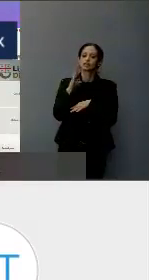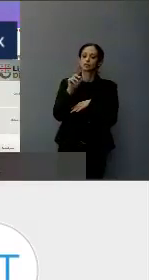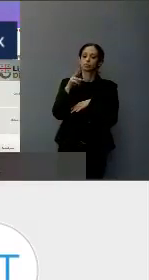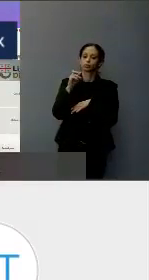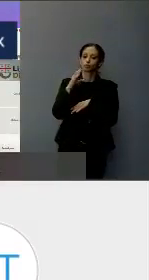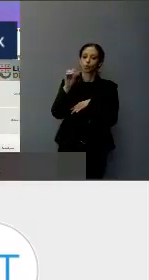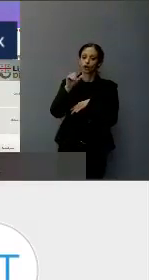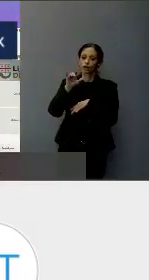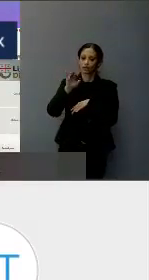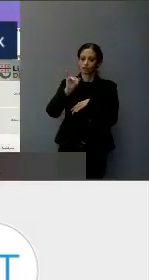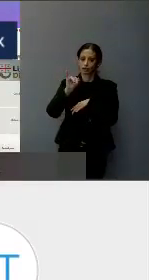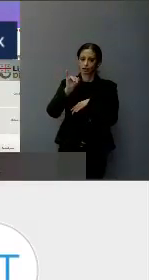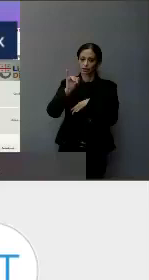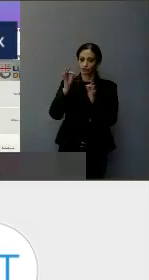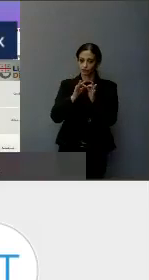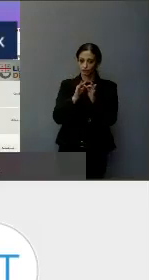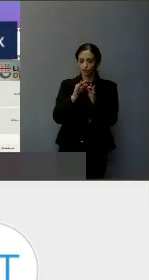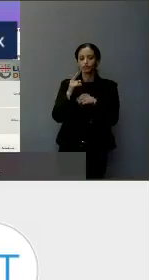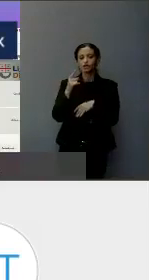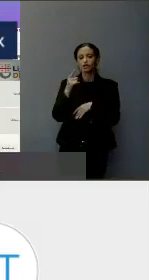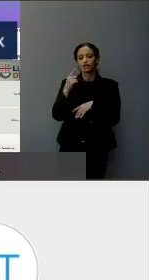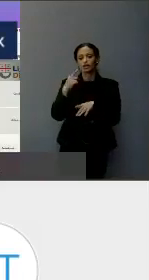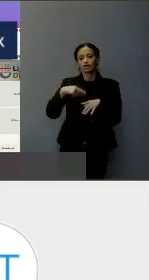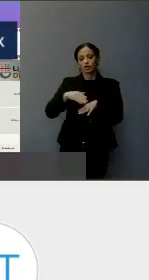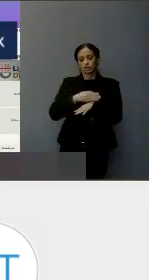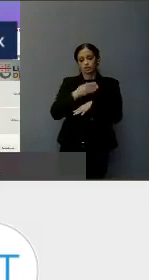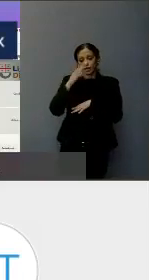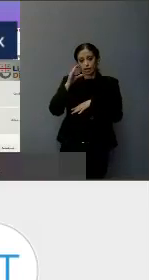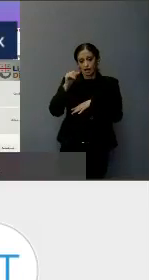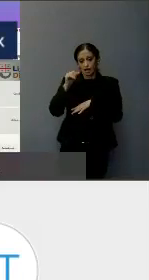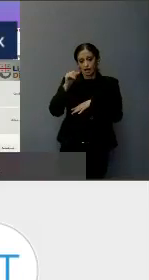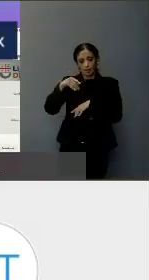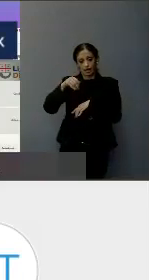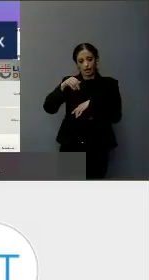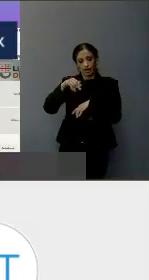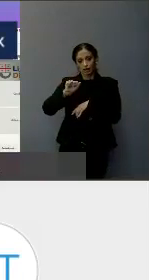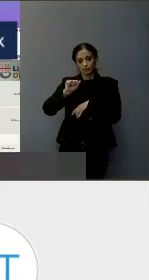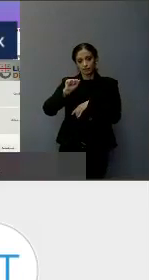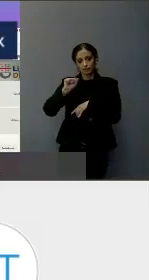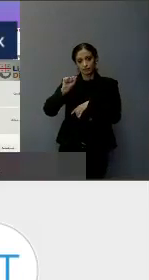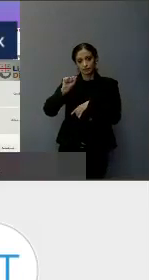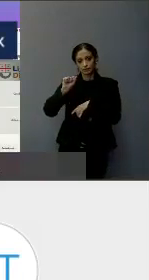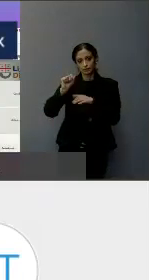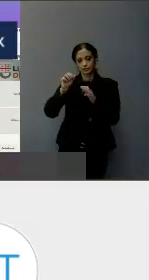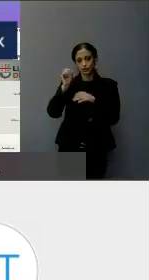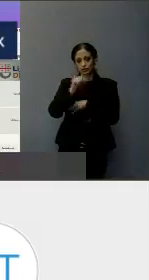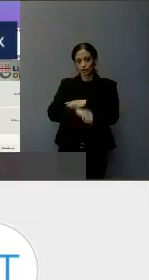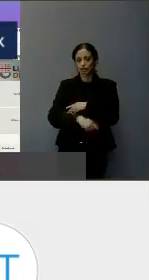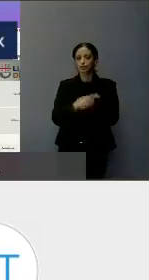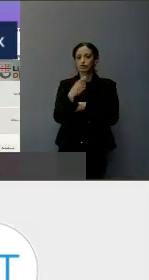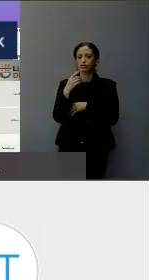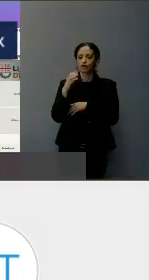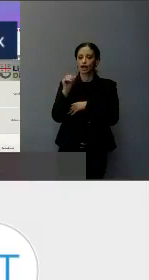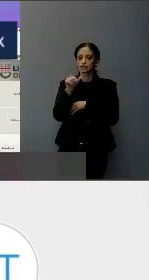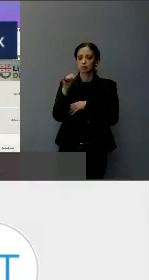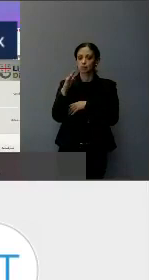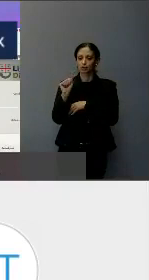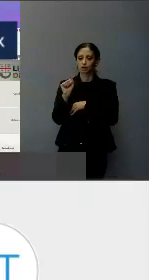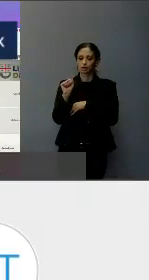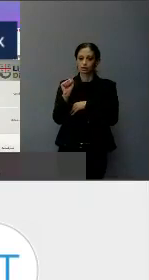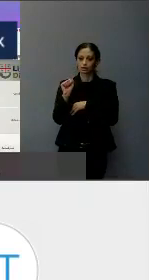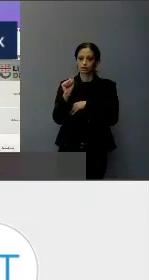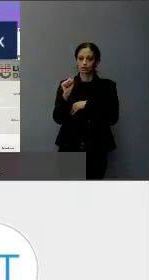bruccoleri favorevole consigliere campanella proprio consigliere cassiba